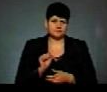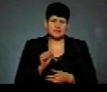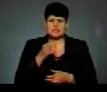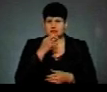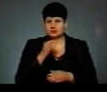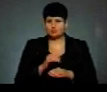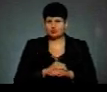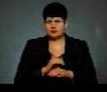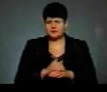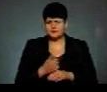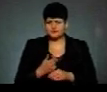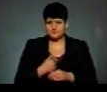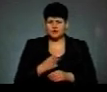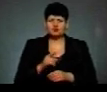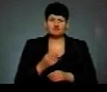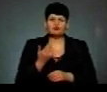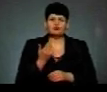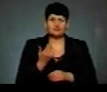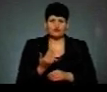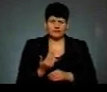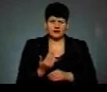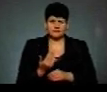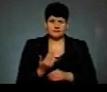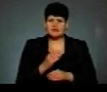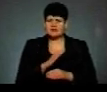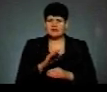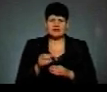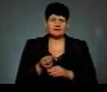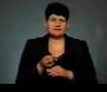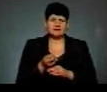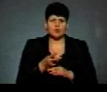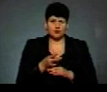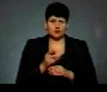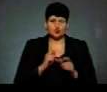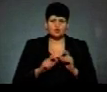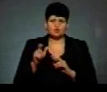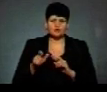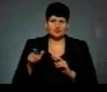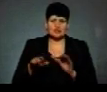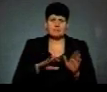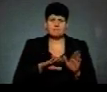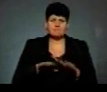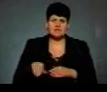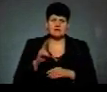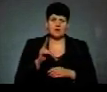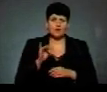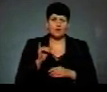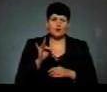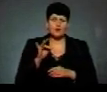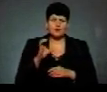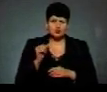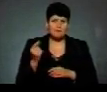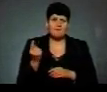будь ласка, мені, чому ви не відраховуєте студентів після курсу з першого,